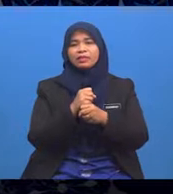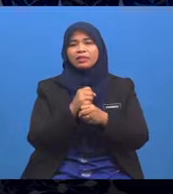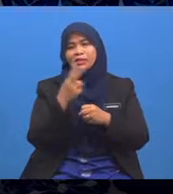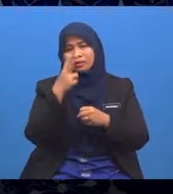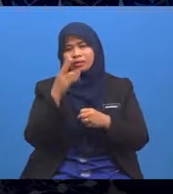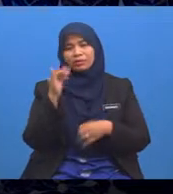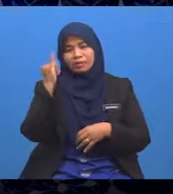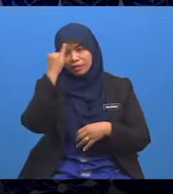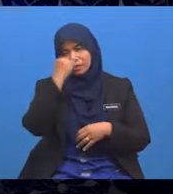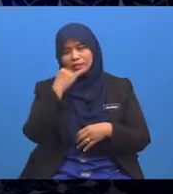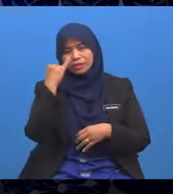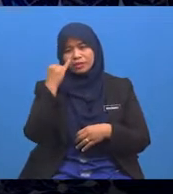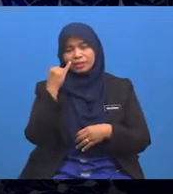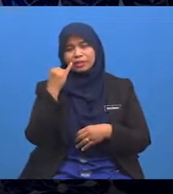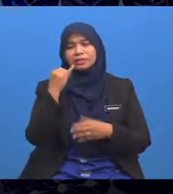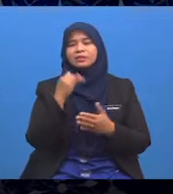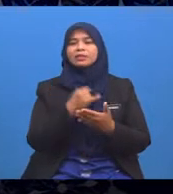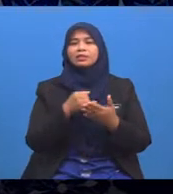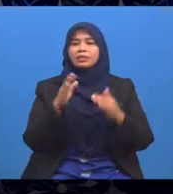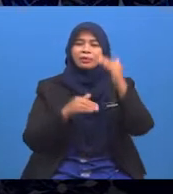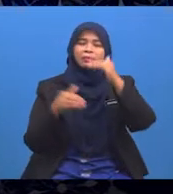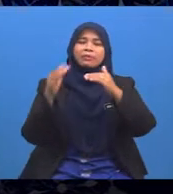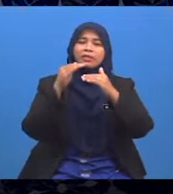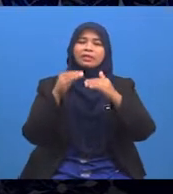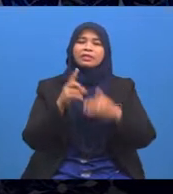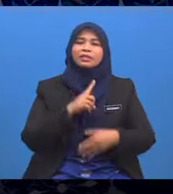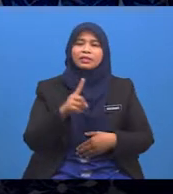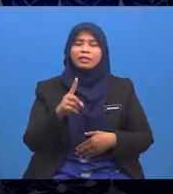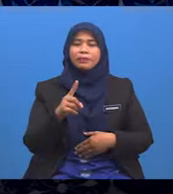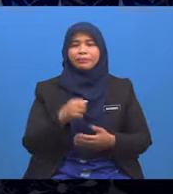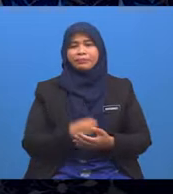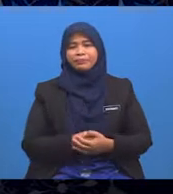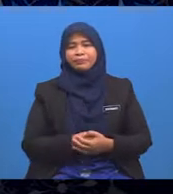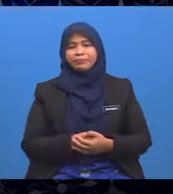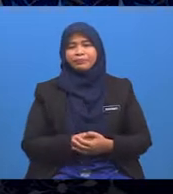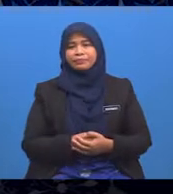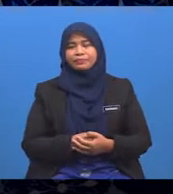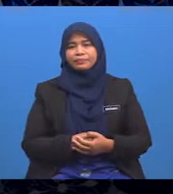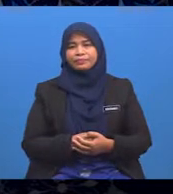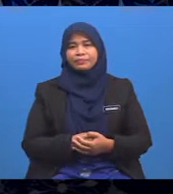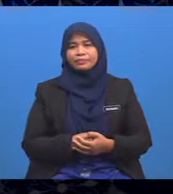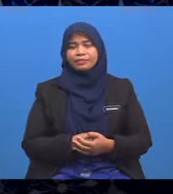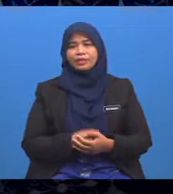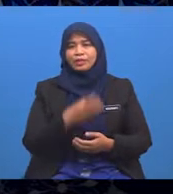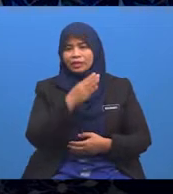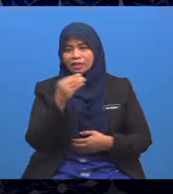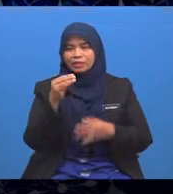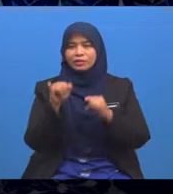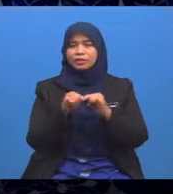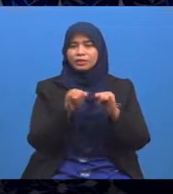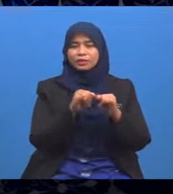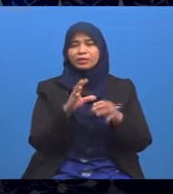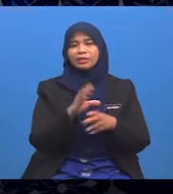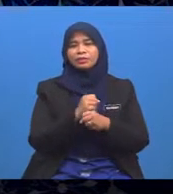keindahan seni bina Islam peninggalan Rasulullah sallallahu alaihi wasallam. Malah dapat